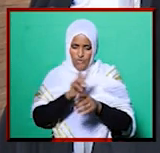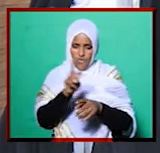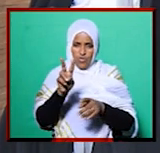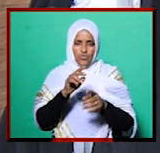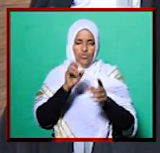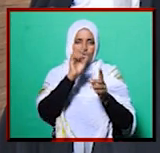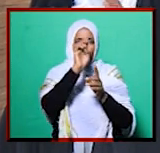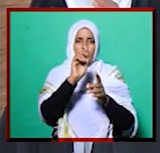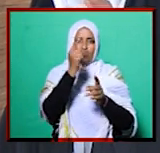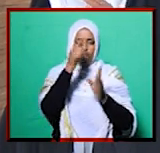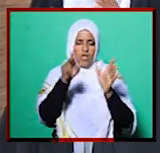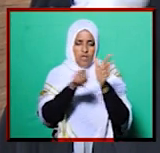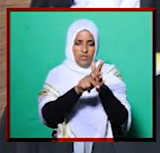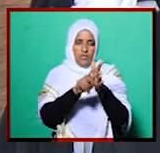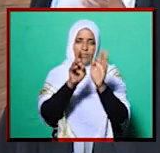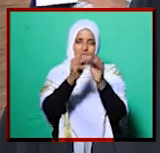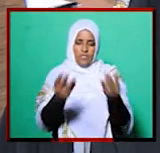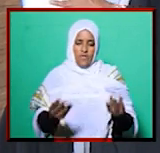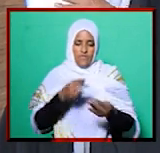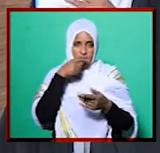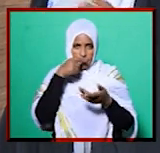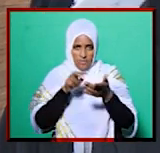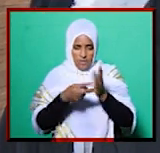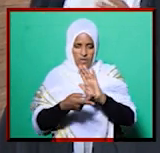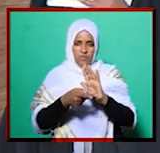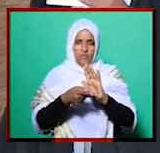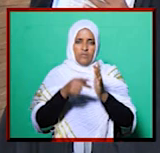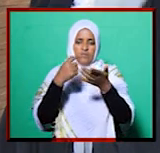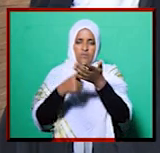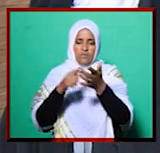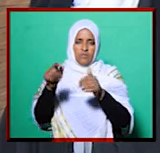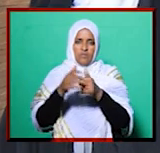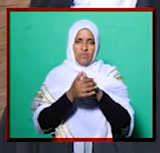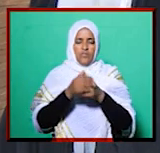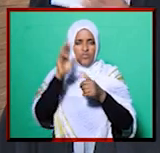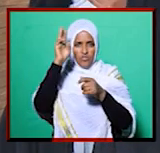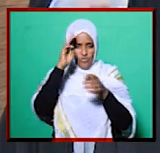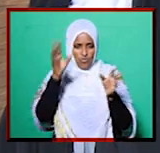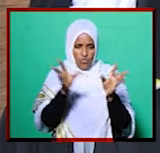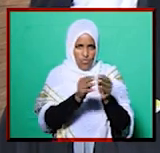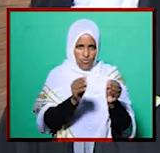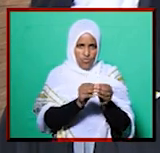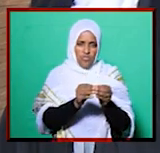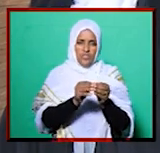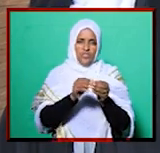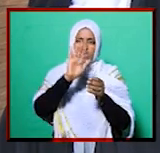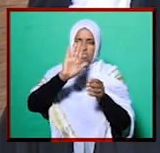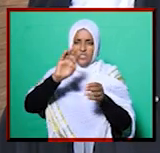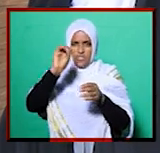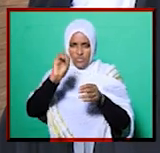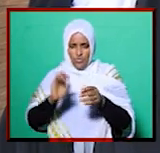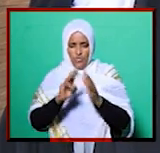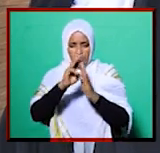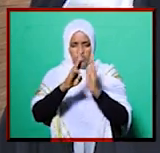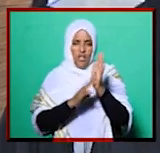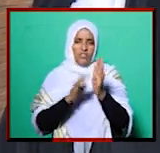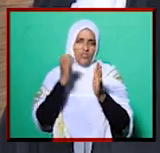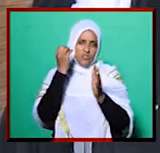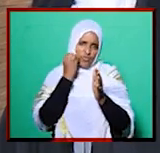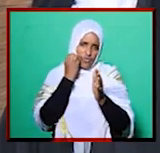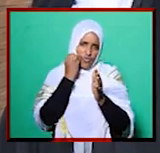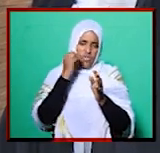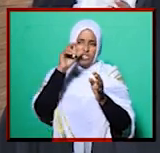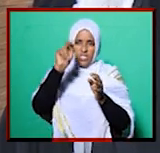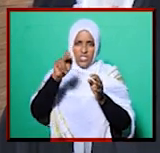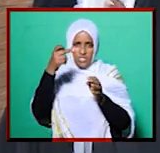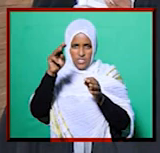ቀደም የተጠቀሱት የቀኖና መጻሕፍት ማለት አብጥሊስ፣ ሲኖዶስ፣ ግጽው፣ ስርዓተ ጽዮን፣